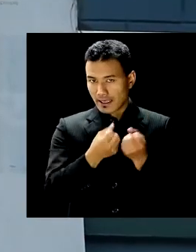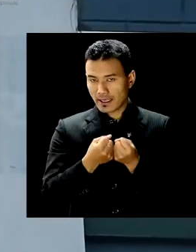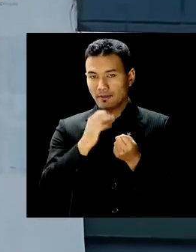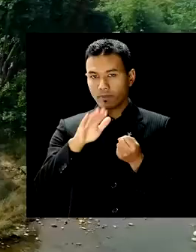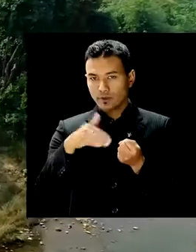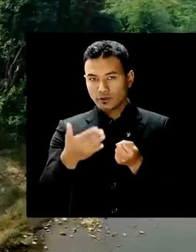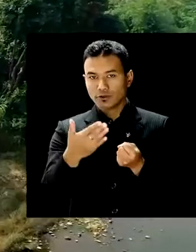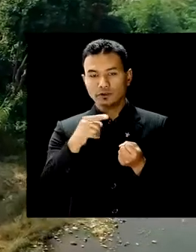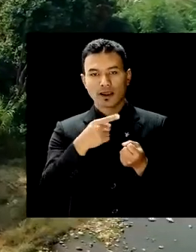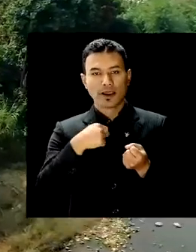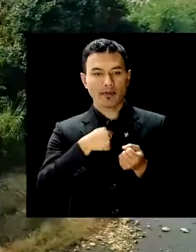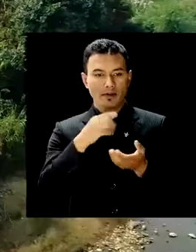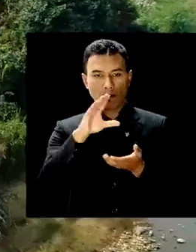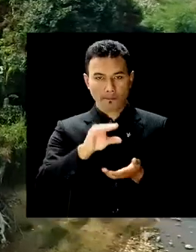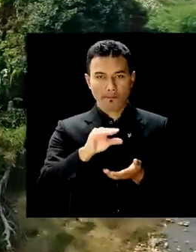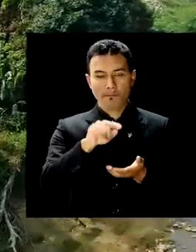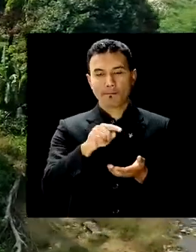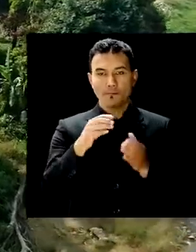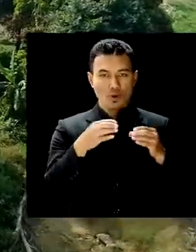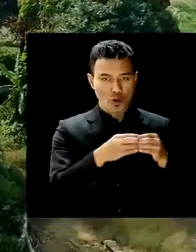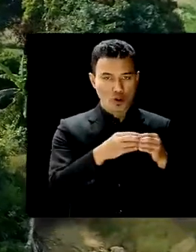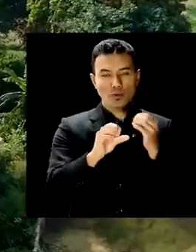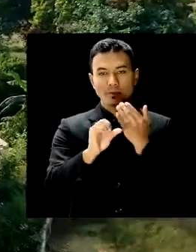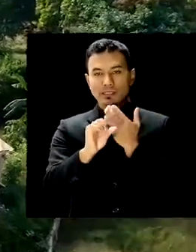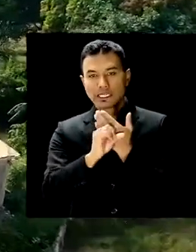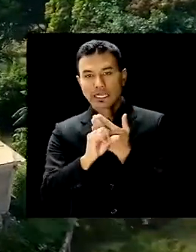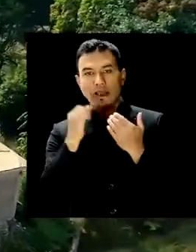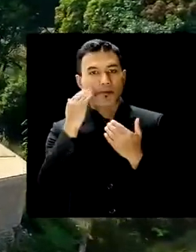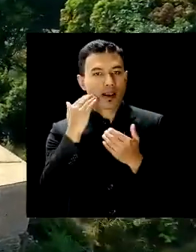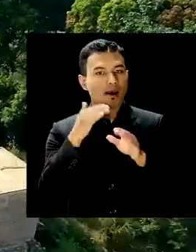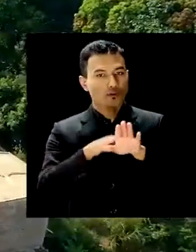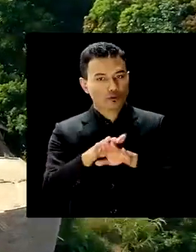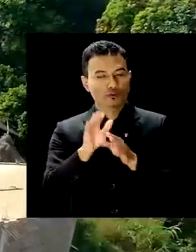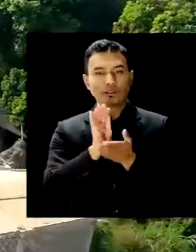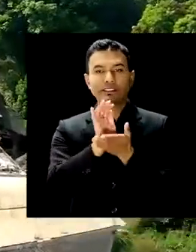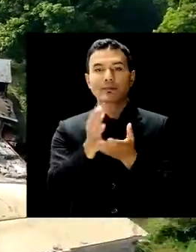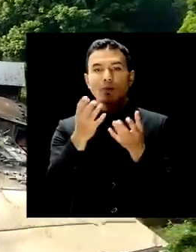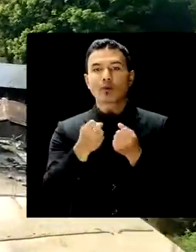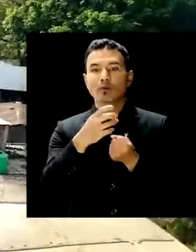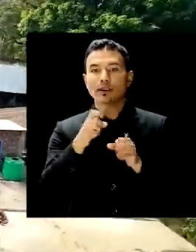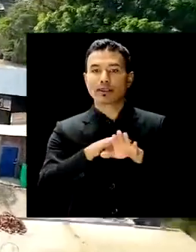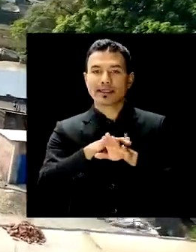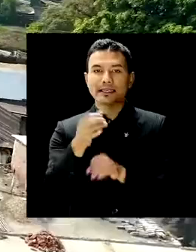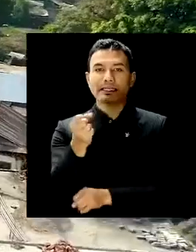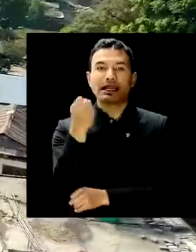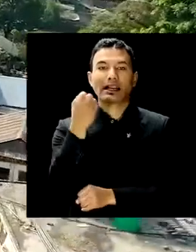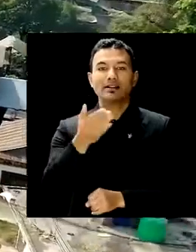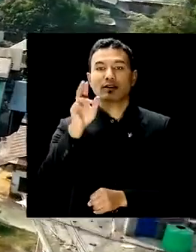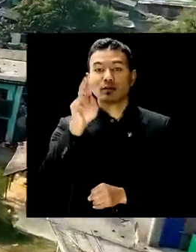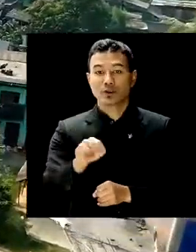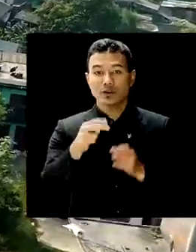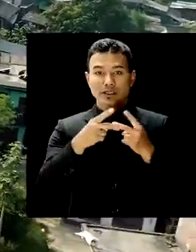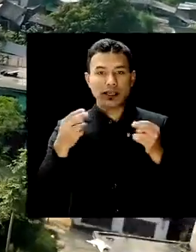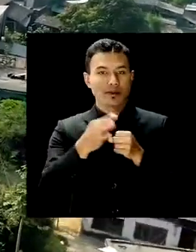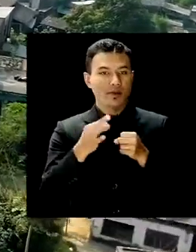त्यो निम्नवर्गीयदेखि लिएर पिछडिएका महिलाहरू जसले सेवा पाउनको लागि धेरै टाढा धाउनु पर्थ्यो र उनीहरूसँग साधनको